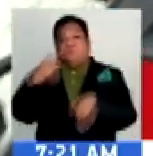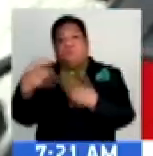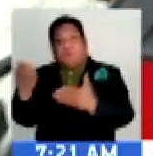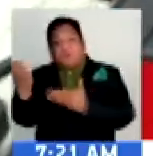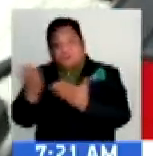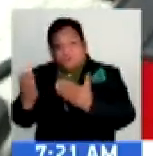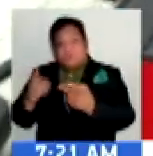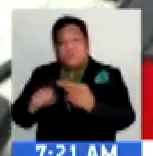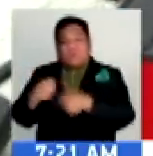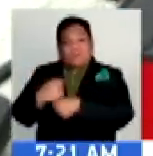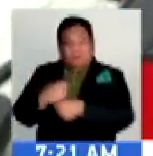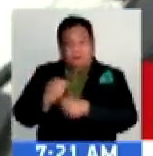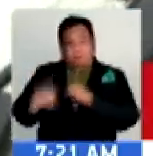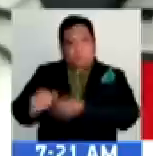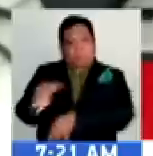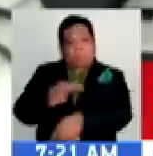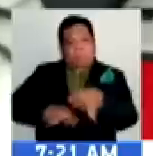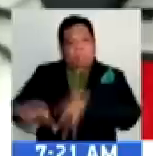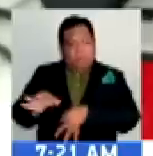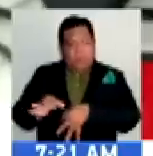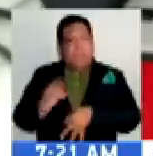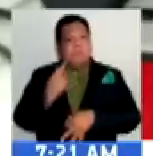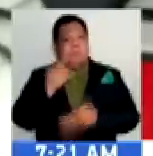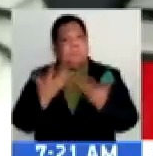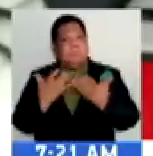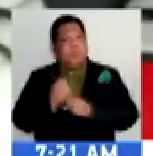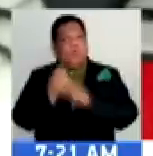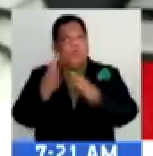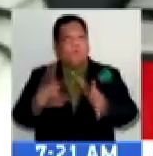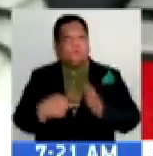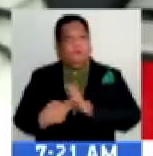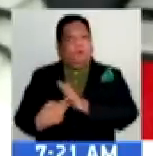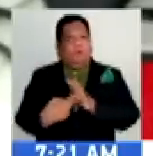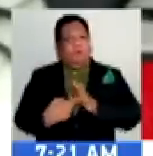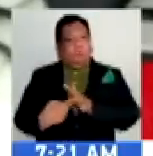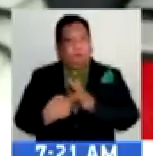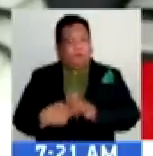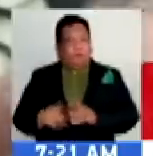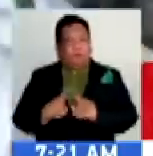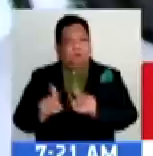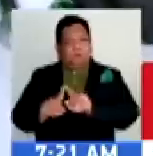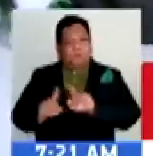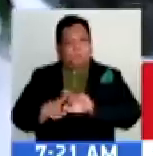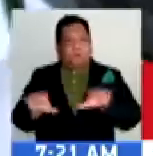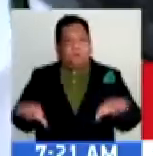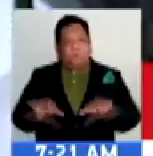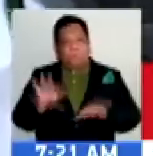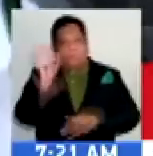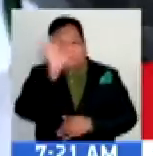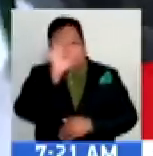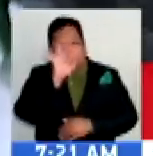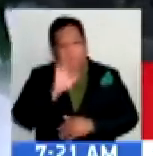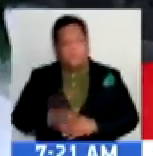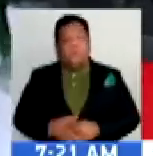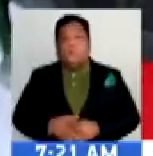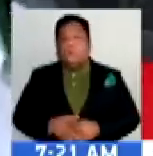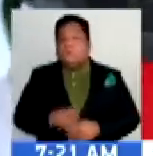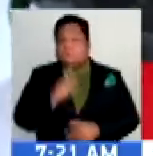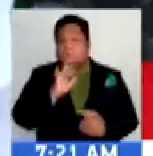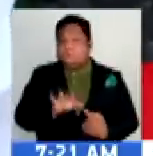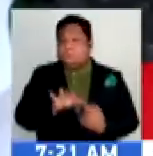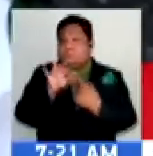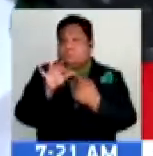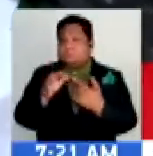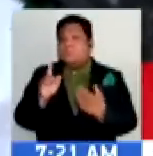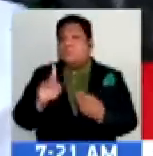dyan, posible raw itong magdulot ng job loss o pagkawala ng trabaho ng ilan nating kababayan, partikular sa business process outsourcing